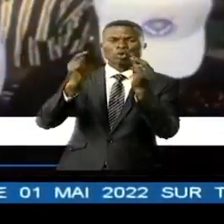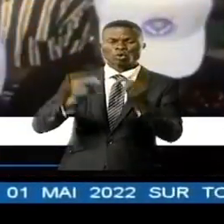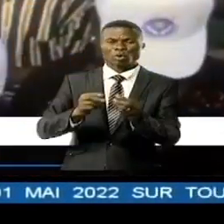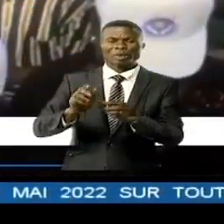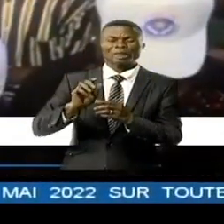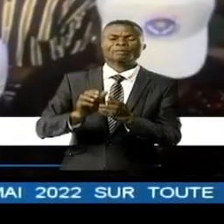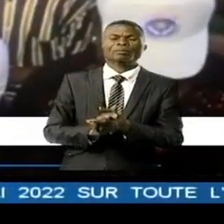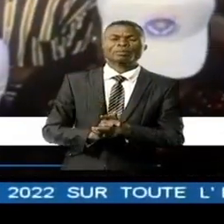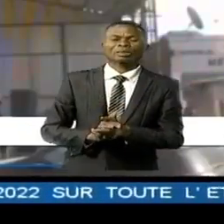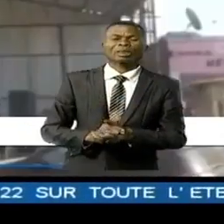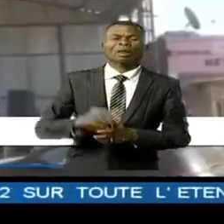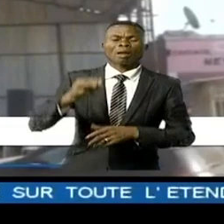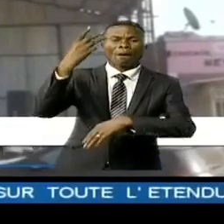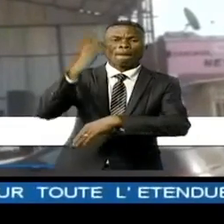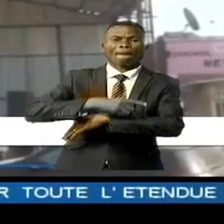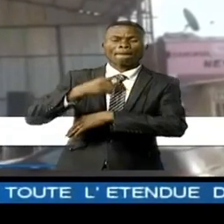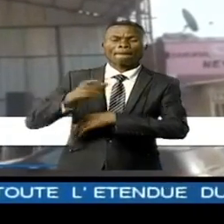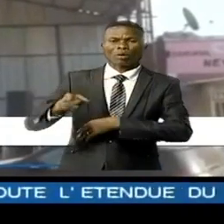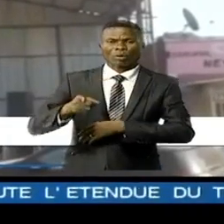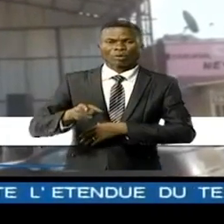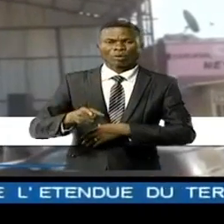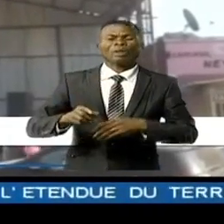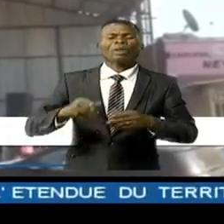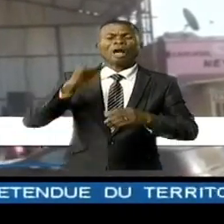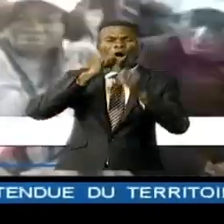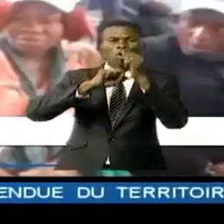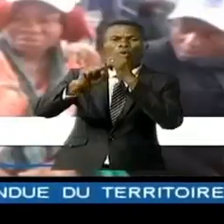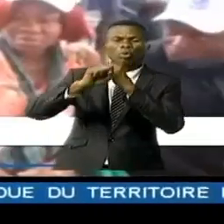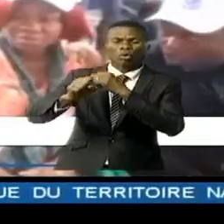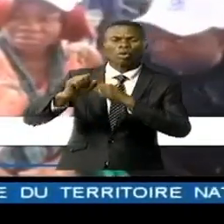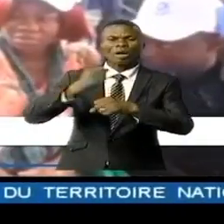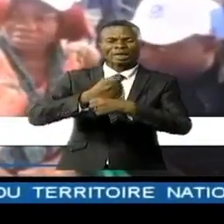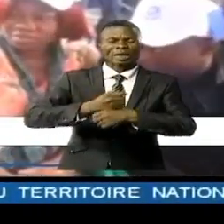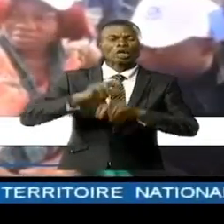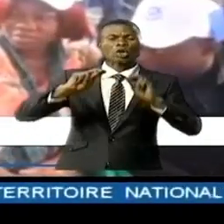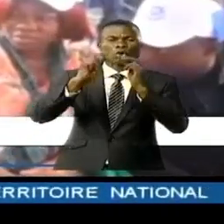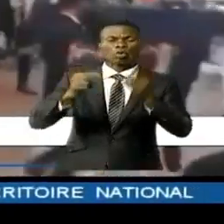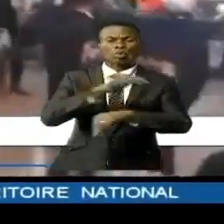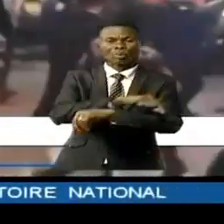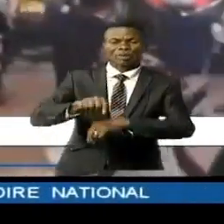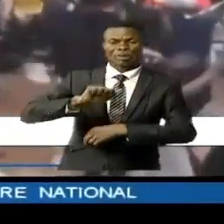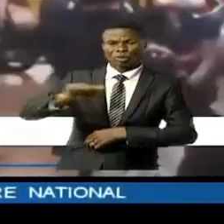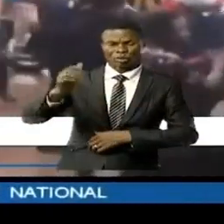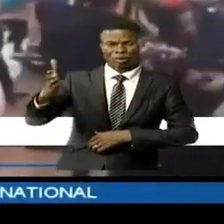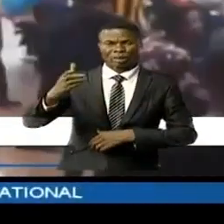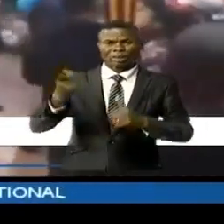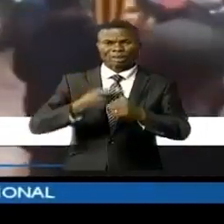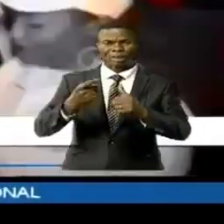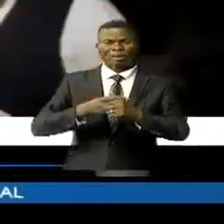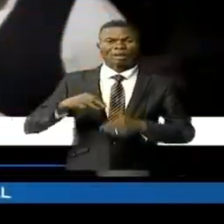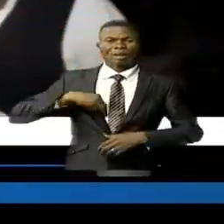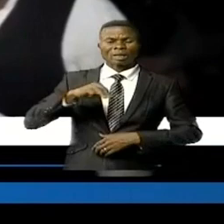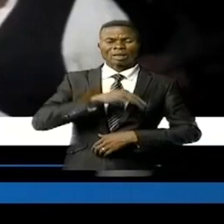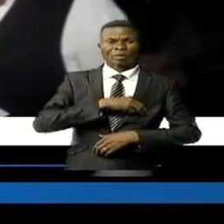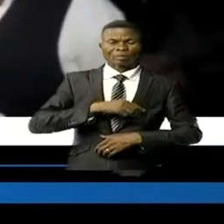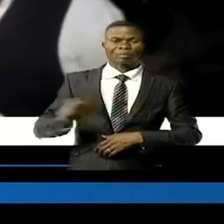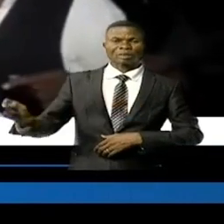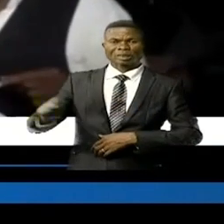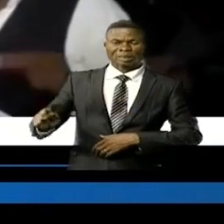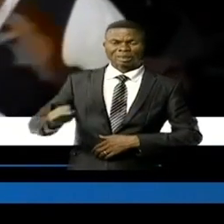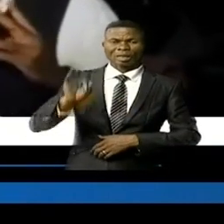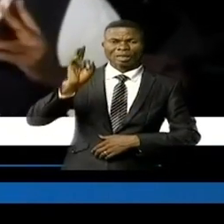la funa et du mont amba phase pilote de la compagnie d'implantation du parti congo uni premièrement avec les membres du district de la funa